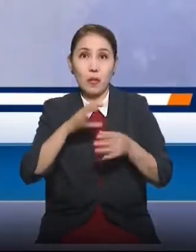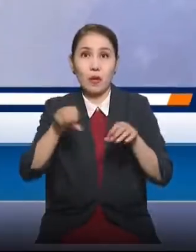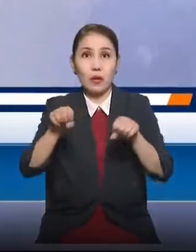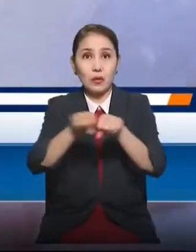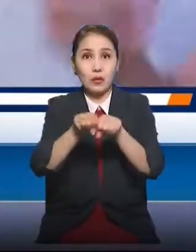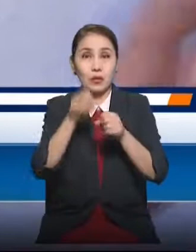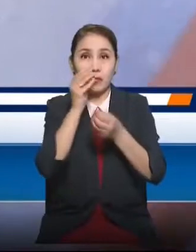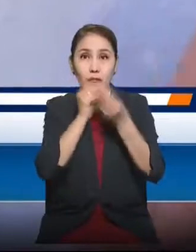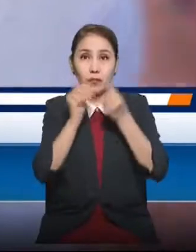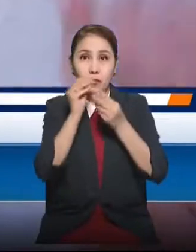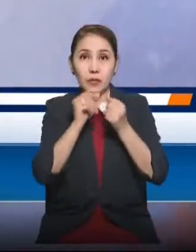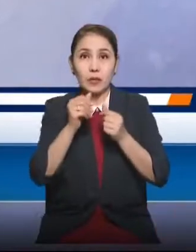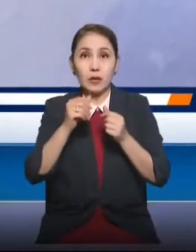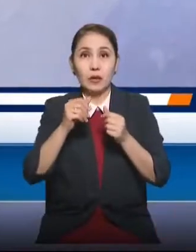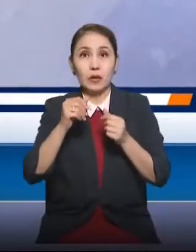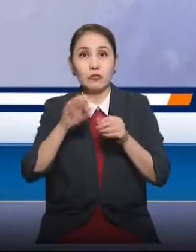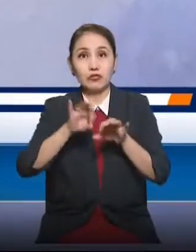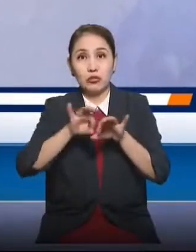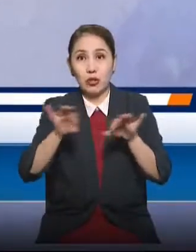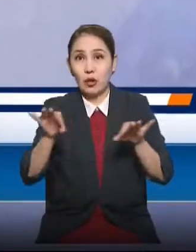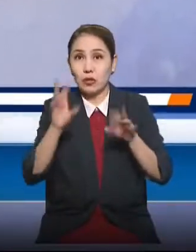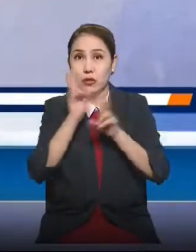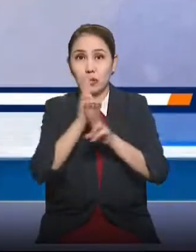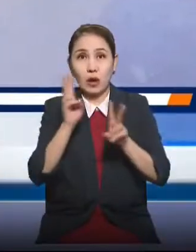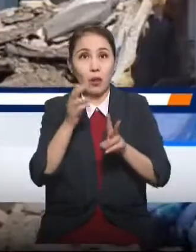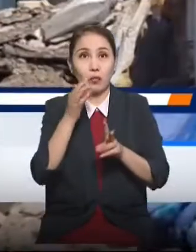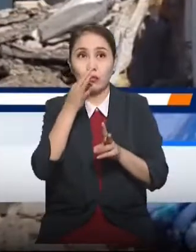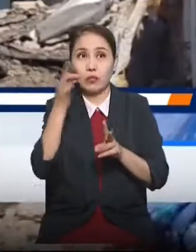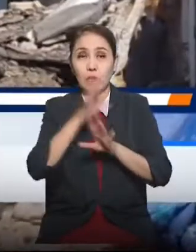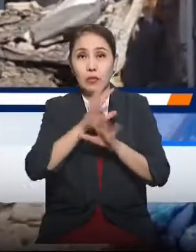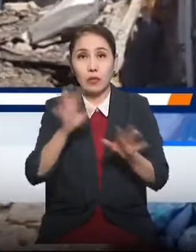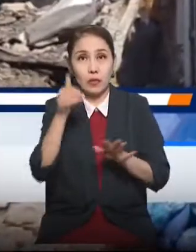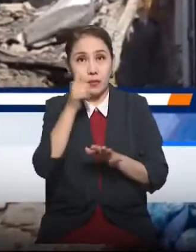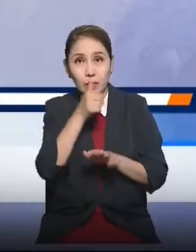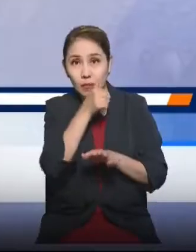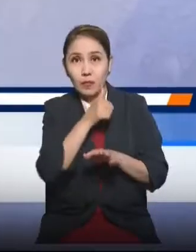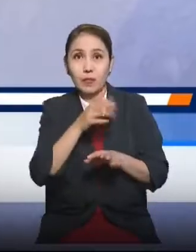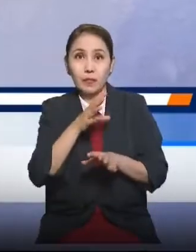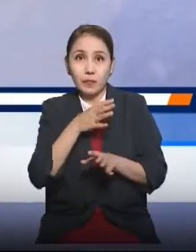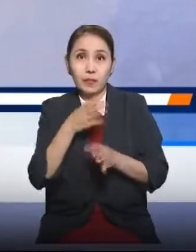Я примостил к трубе гофру, шланг. Никому не советую так поступать. Не делайте так.